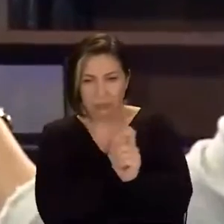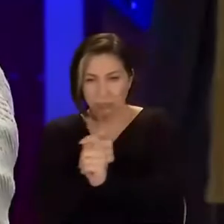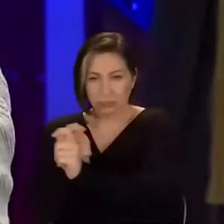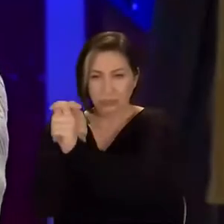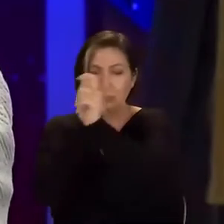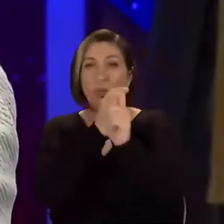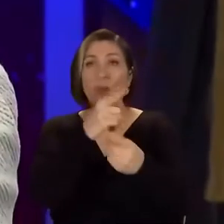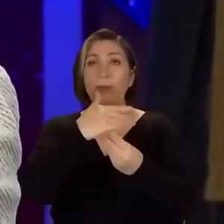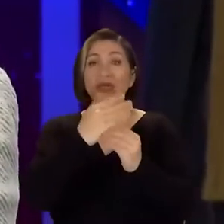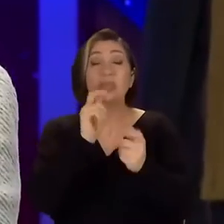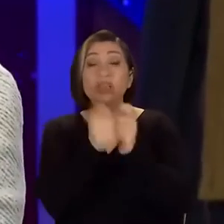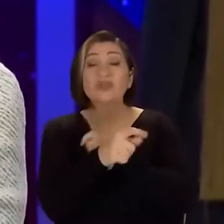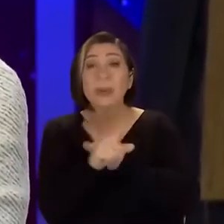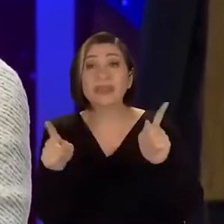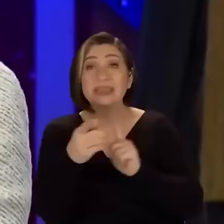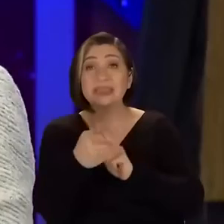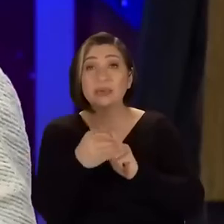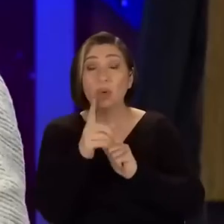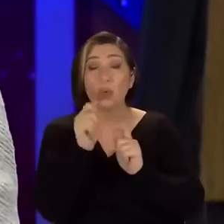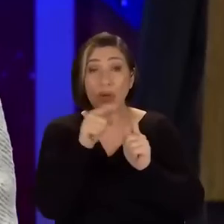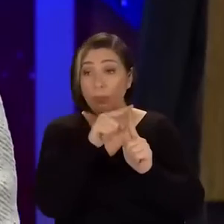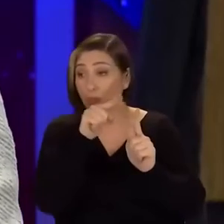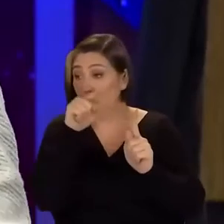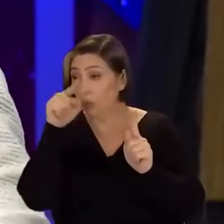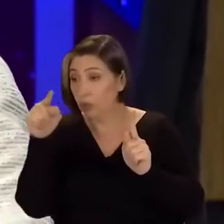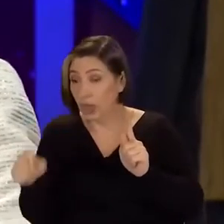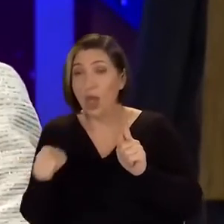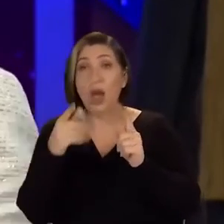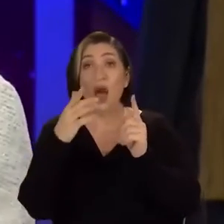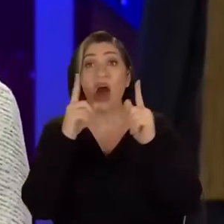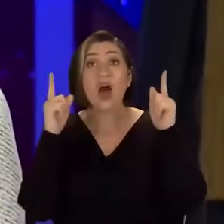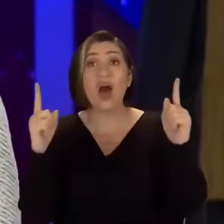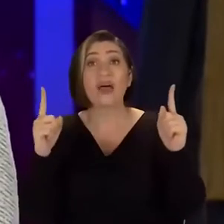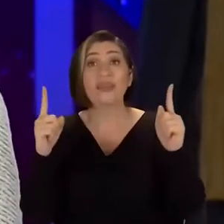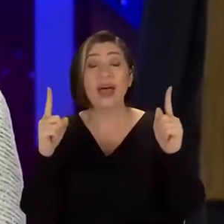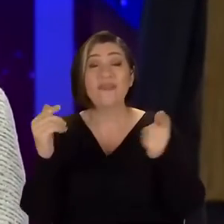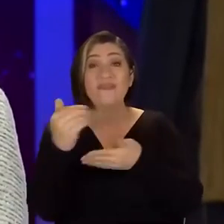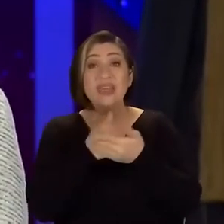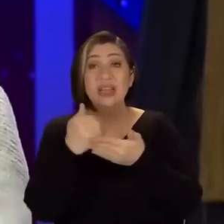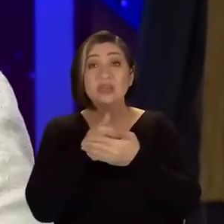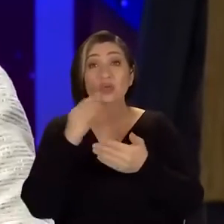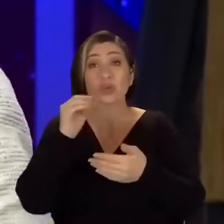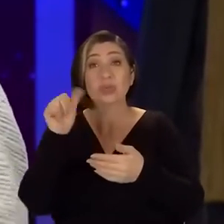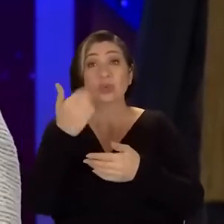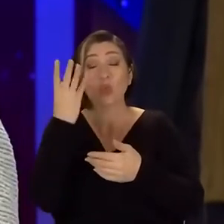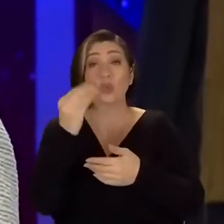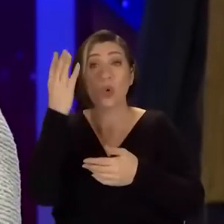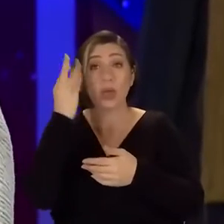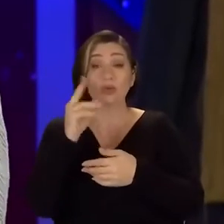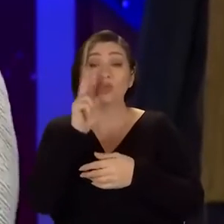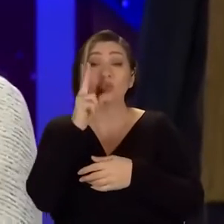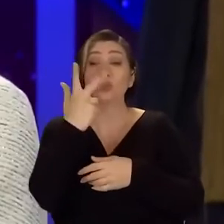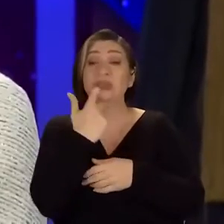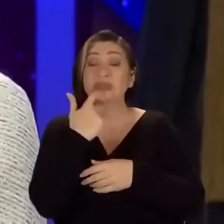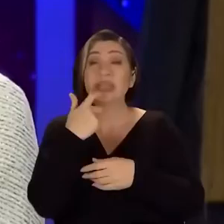yok edebilirsiniz ama değiştiremezsiniz. Bakın o günden bugüne geldik. Arada verinin çok kıymetli bir şey olduğunu öğrendik. Çünkü son 3 yılda